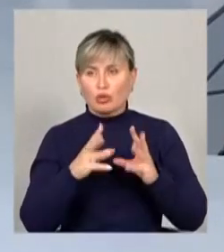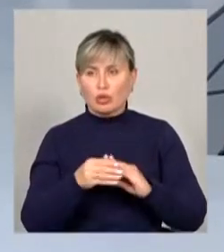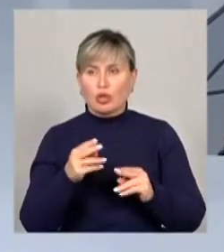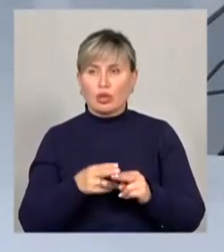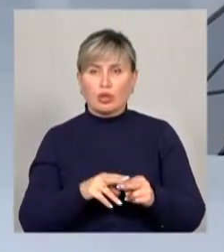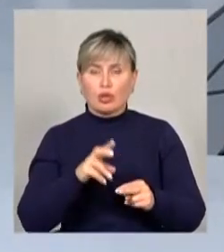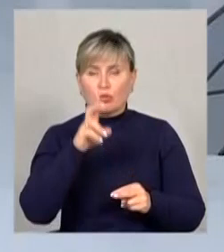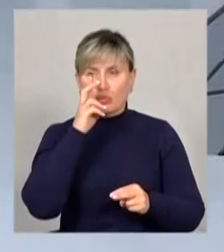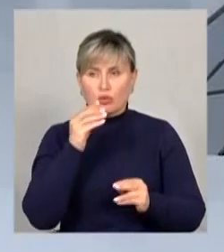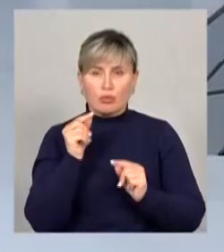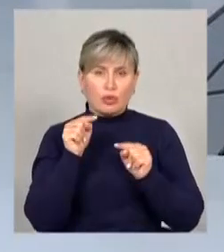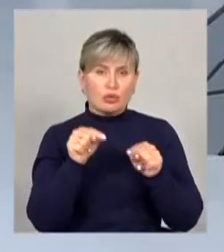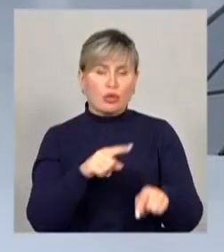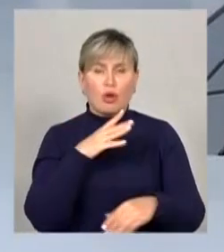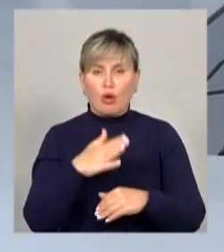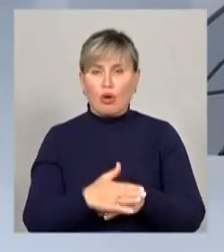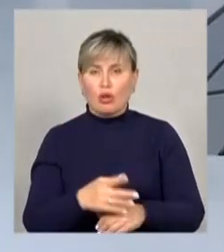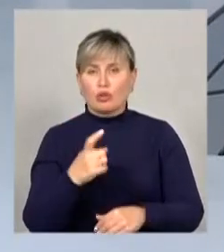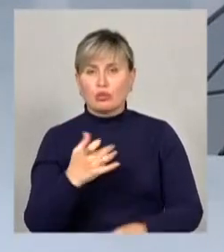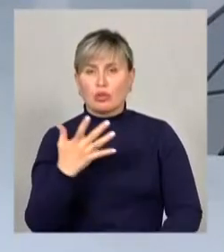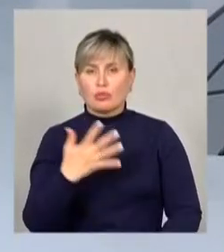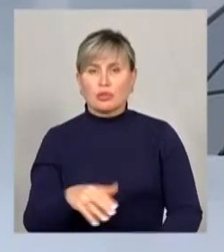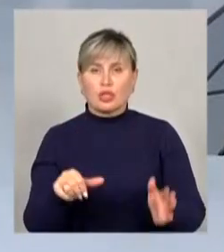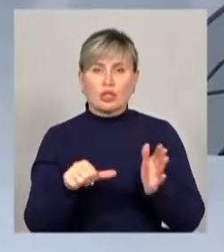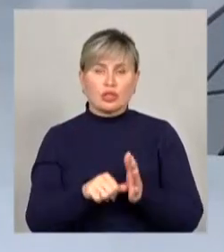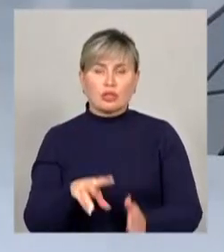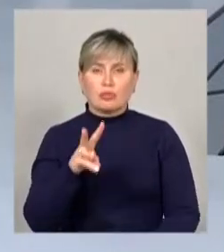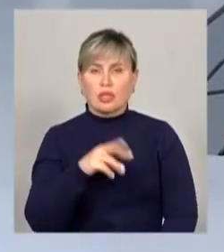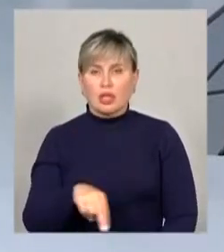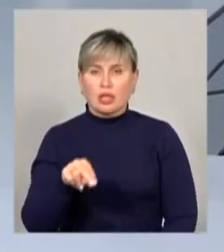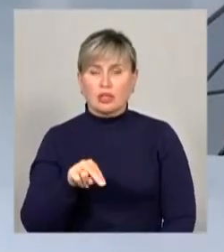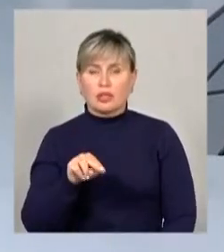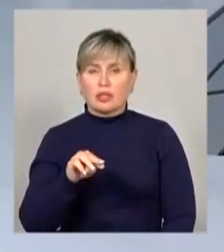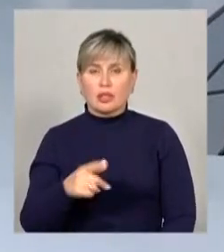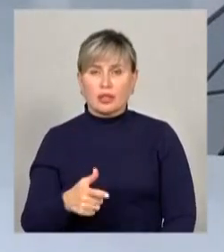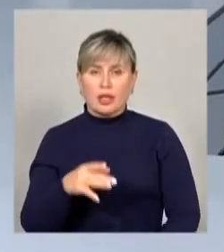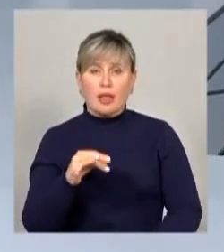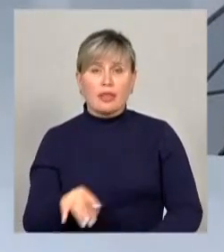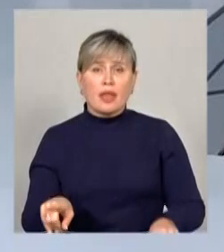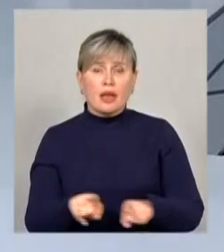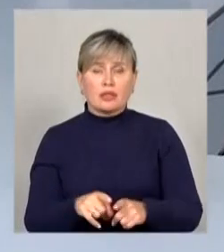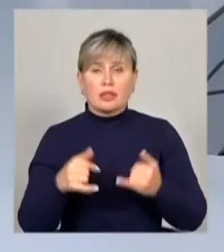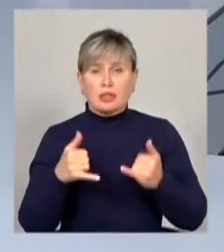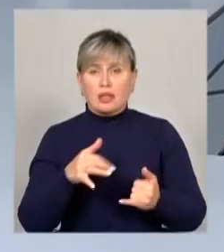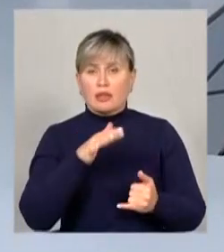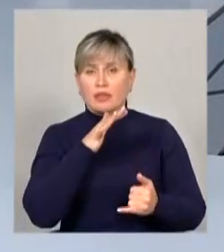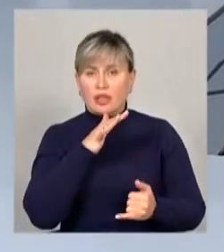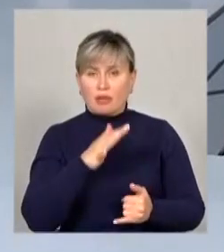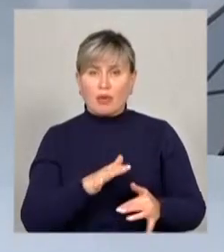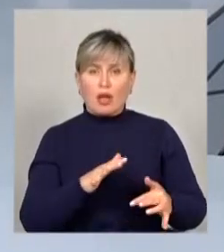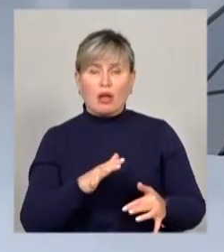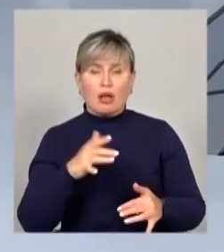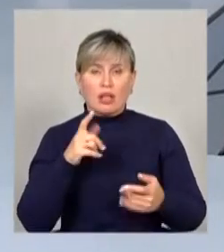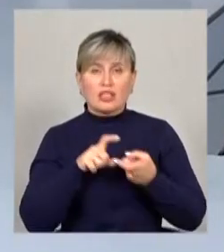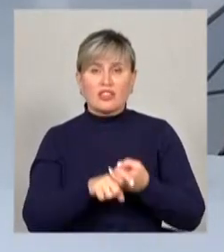бюджет поступило порядка 156 миллиардов тенге. Также на данный момент операторам